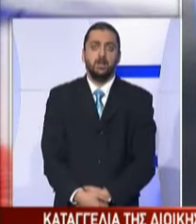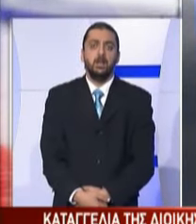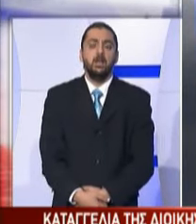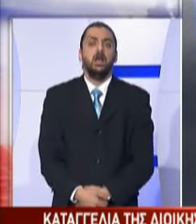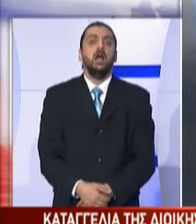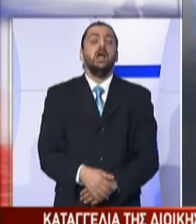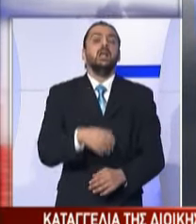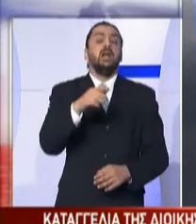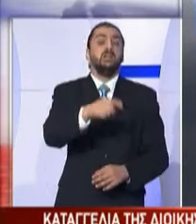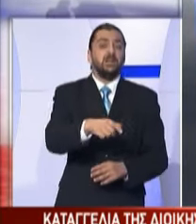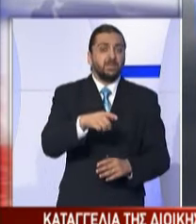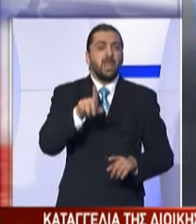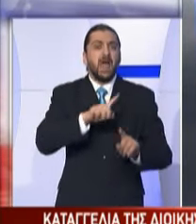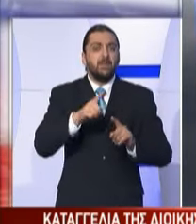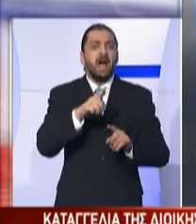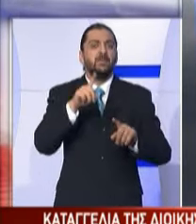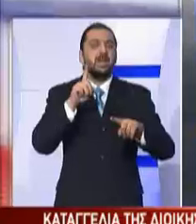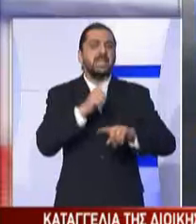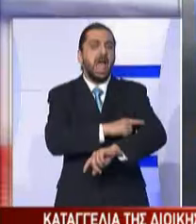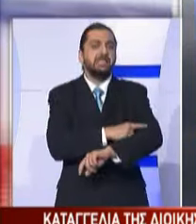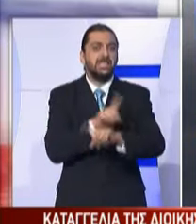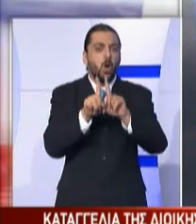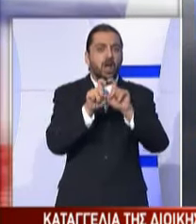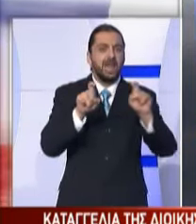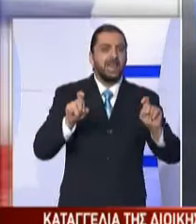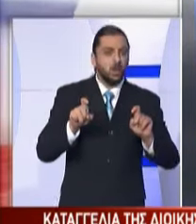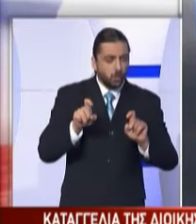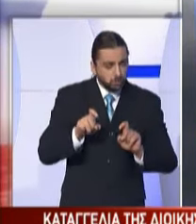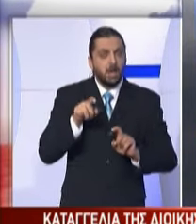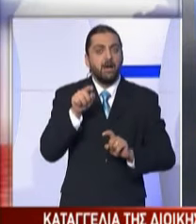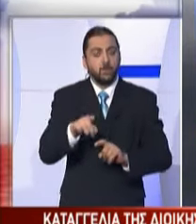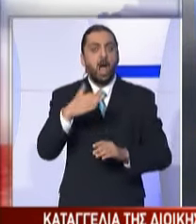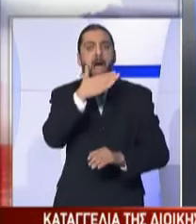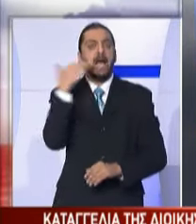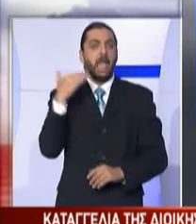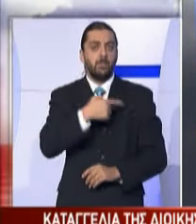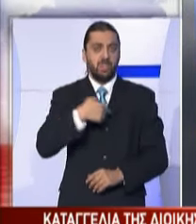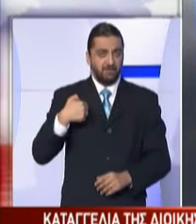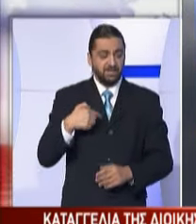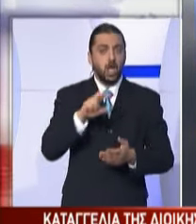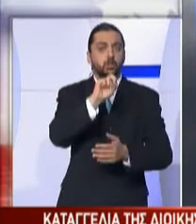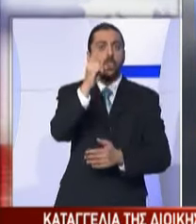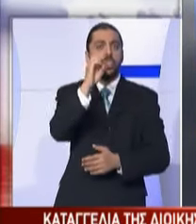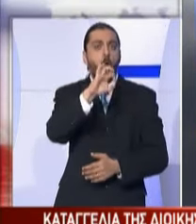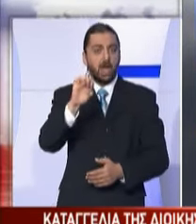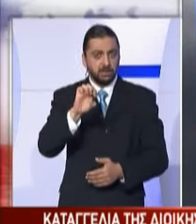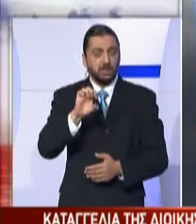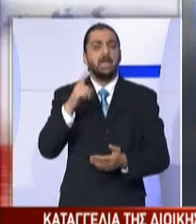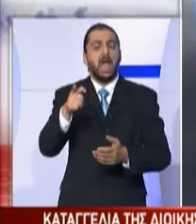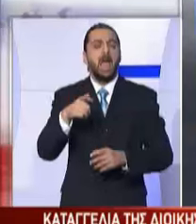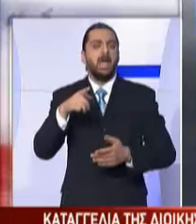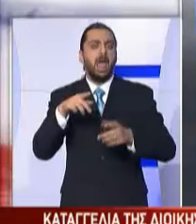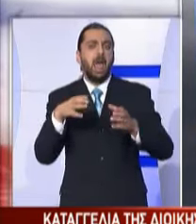Καρτέλ που λιμένεται τις προμήθειες ιατρικών υλικών, καταγγέλει με αναφορά που υπέβαλε στο ΣΔΟΕ και στην Επιτροπή Ανταγωνισμού η διοίκηση του νοσοκομείου ΑΧΕΠΑ